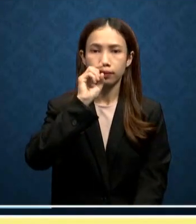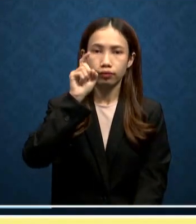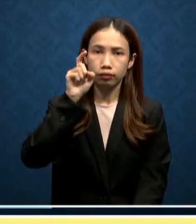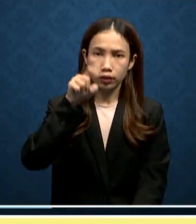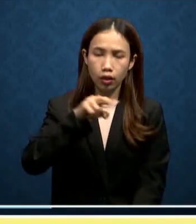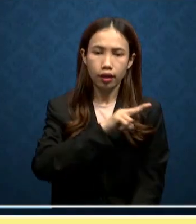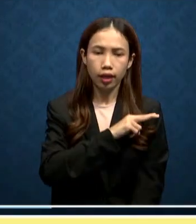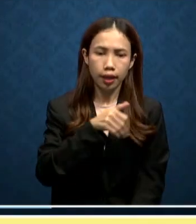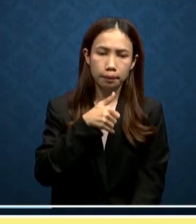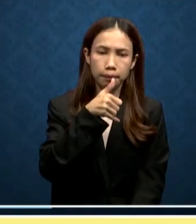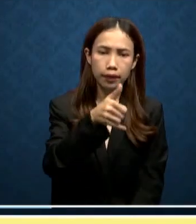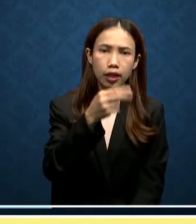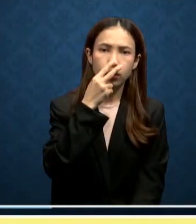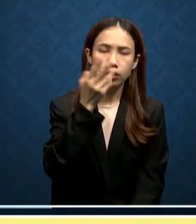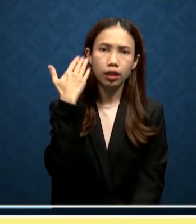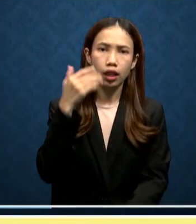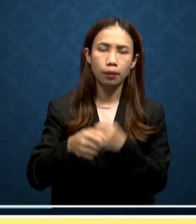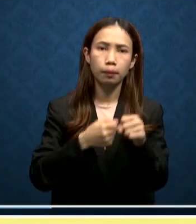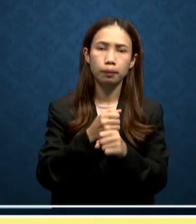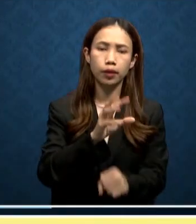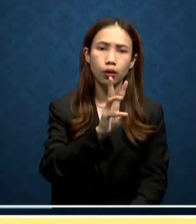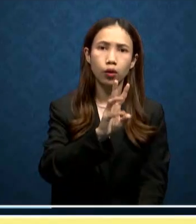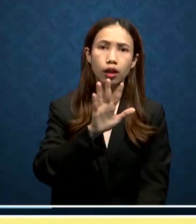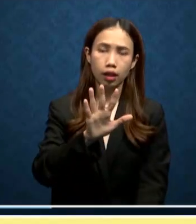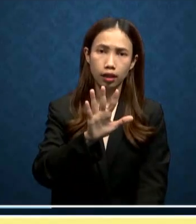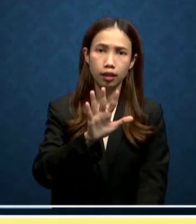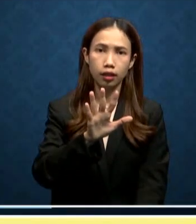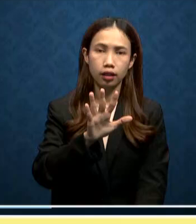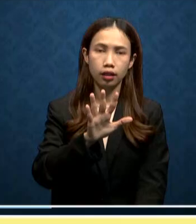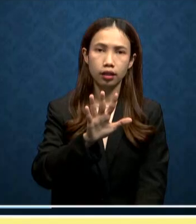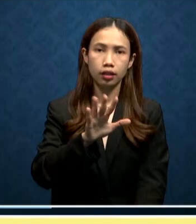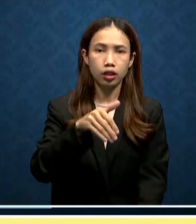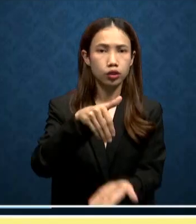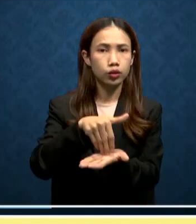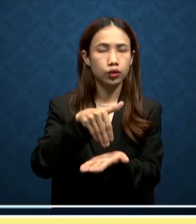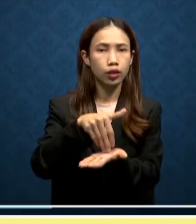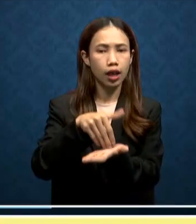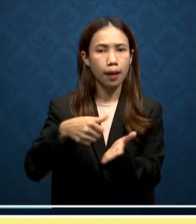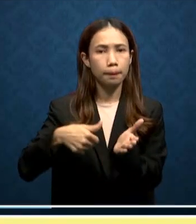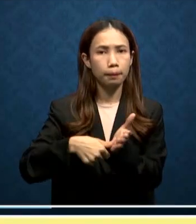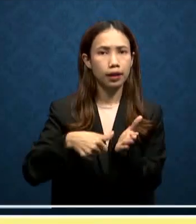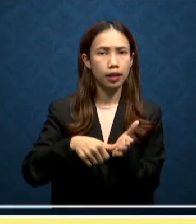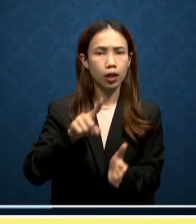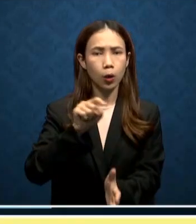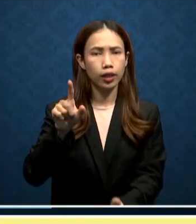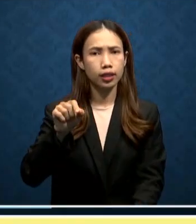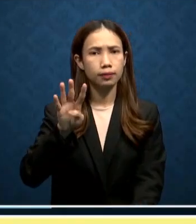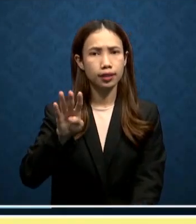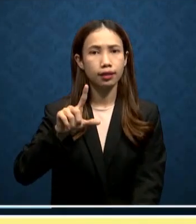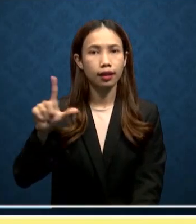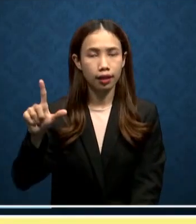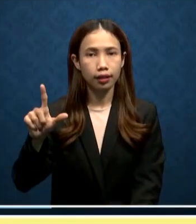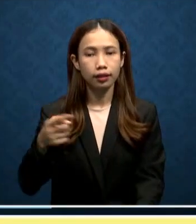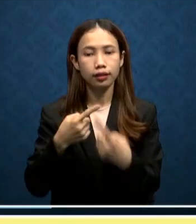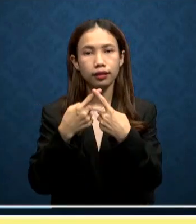ลงไปดูในภูมิภาคอย่างปี 65เนี่ยครับเอ่อส่วนกลางเนี่ยมีหนี้เพียง 124ล้าน